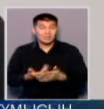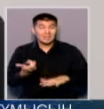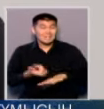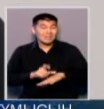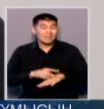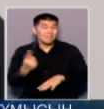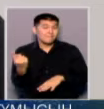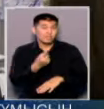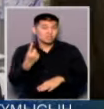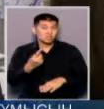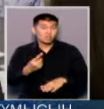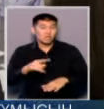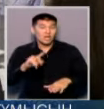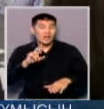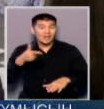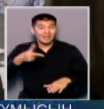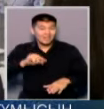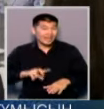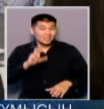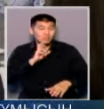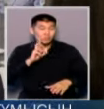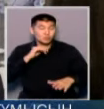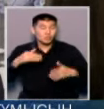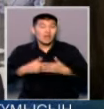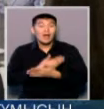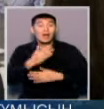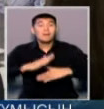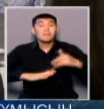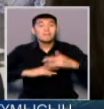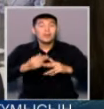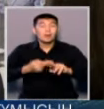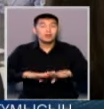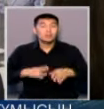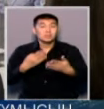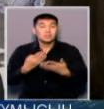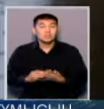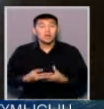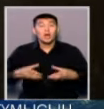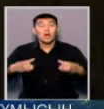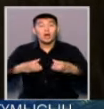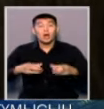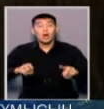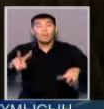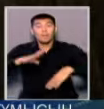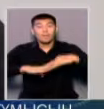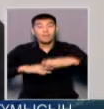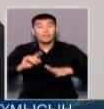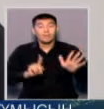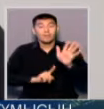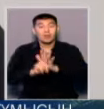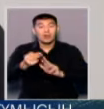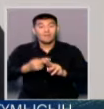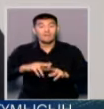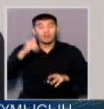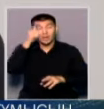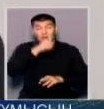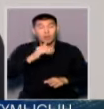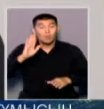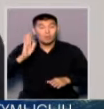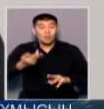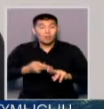бірінші мұнай газ саласында пайда болатын жаңа мамандық бойынша кадрлар даярлауға бастайды.